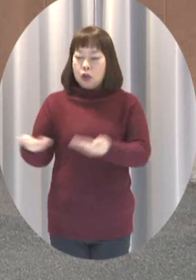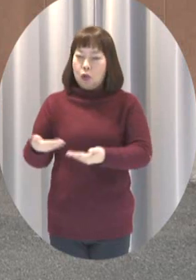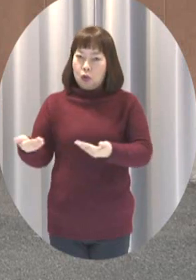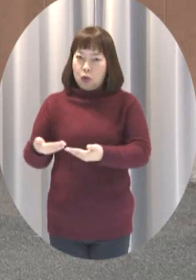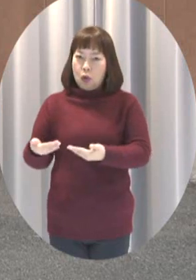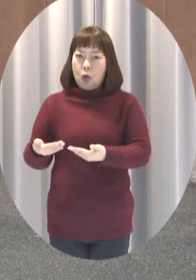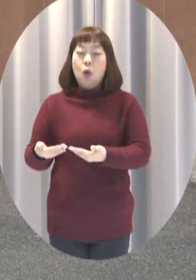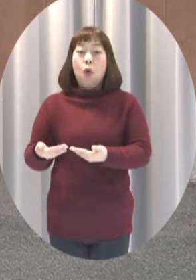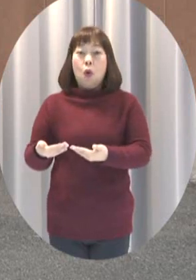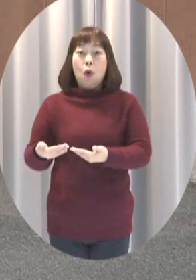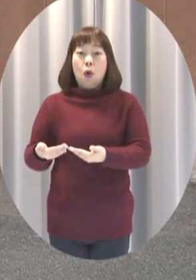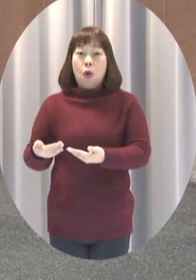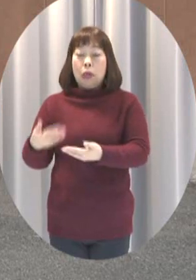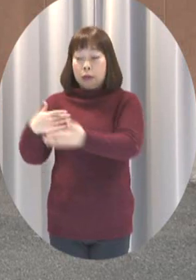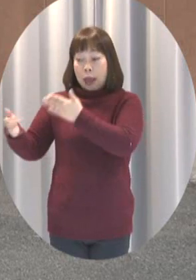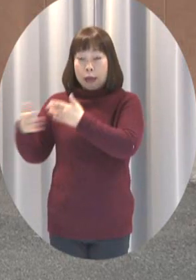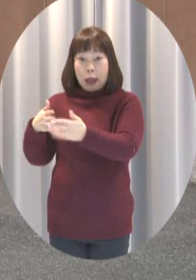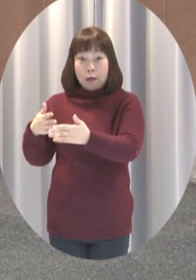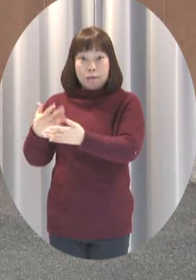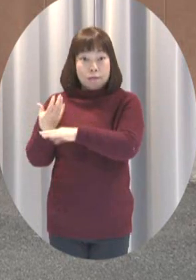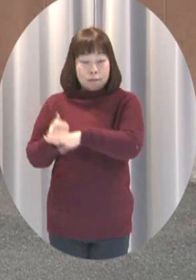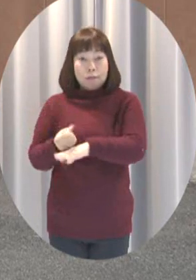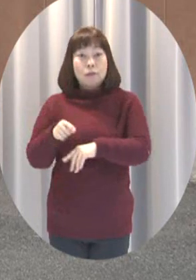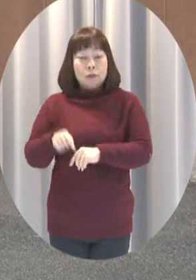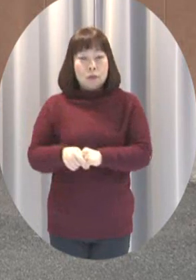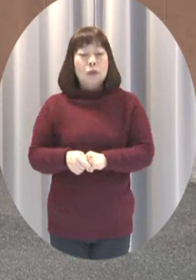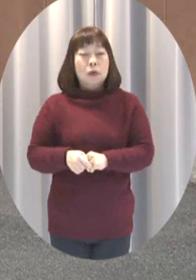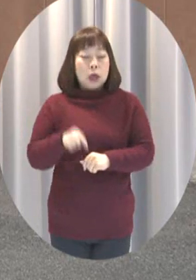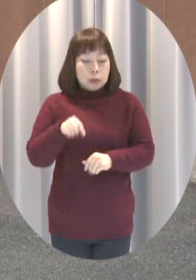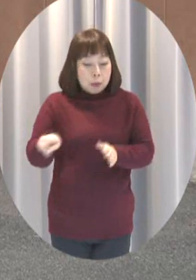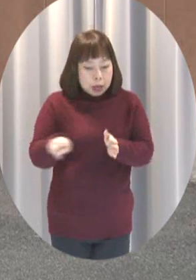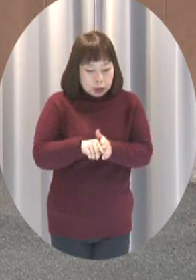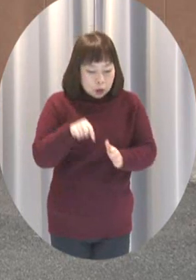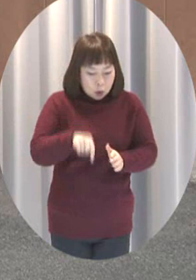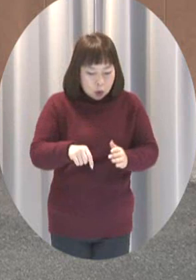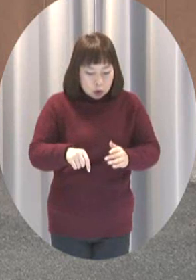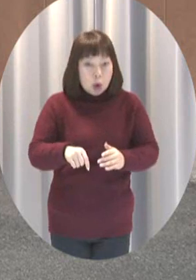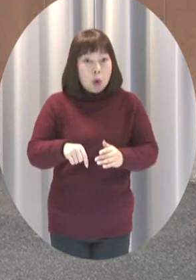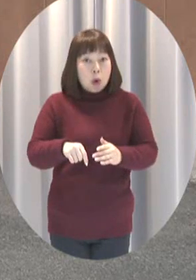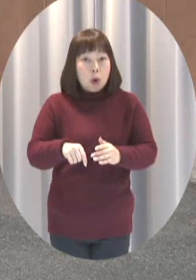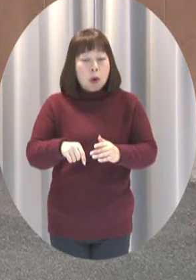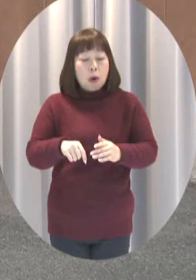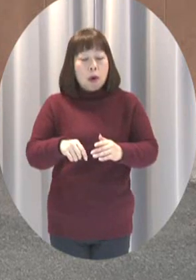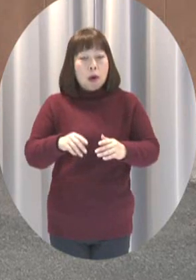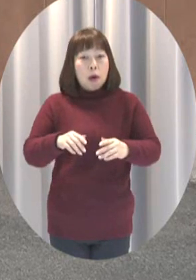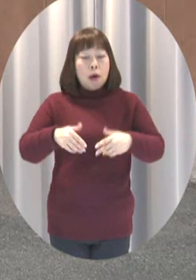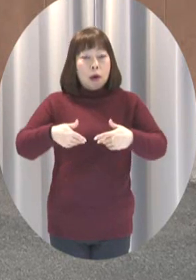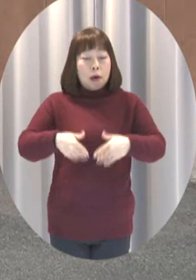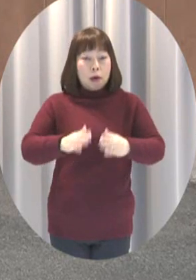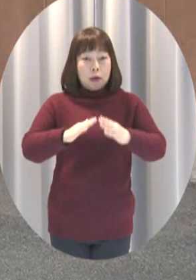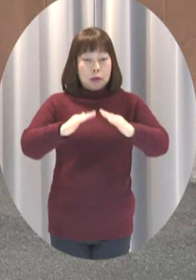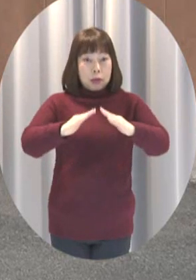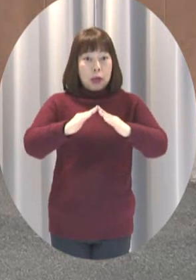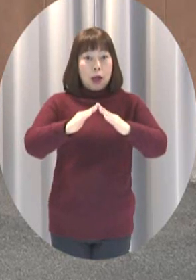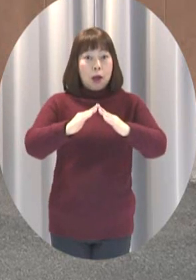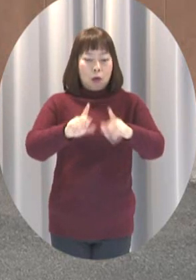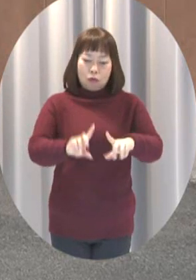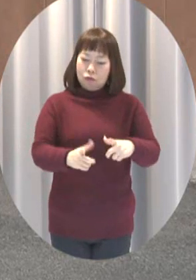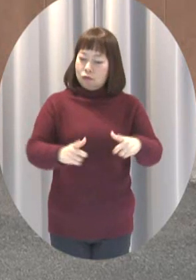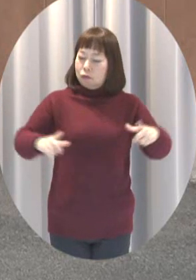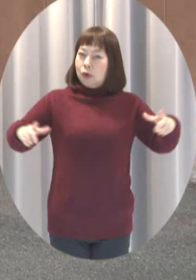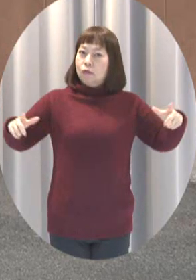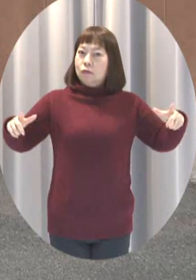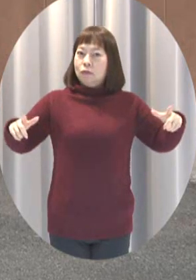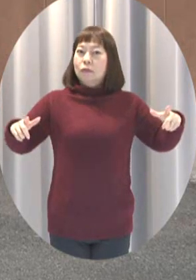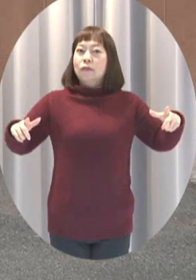を一つでも大きくすることによって、木材加工業の領域を広め